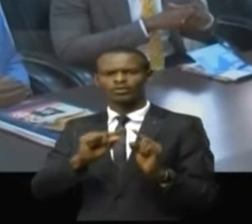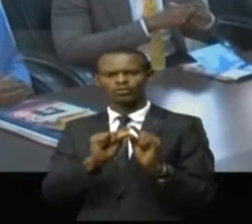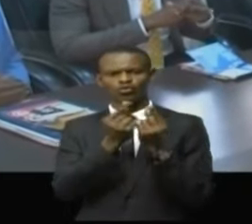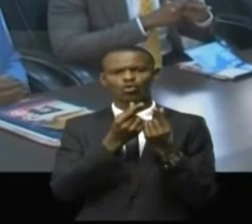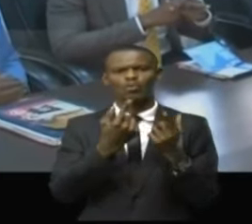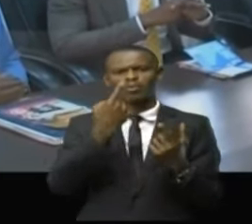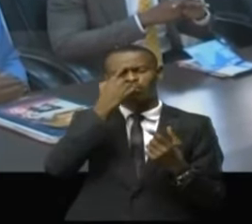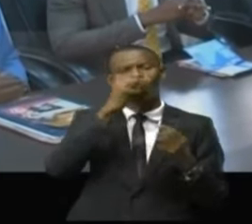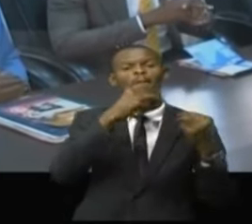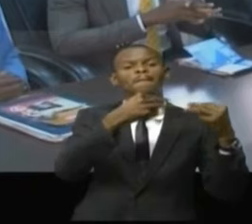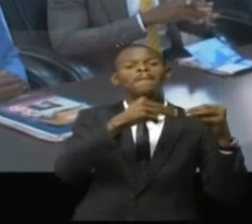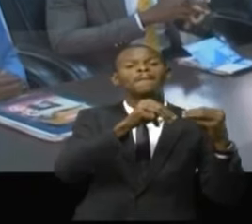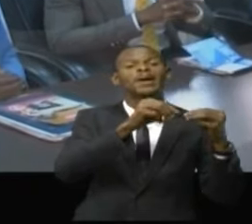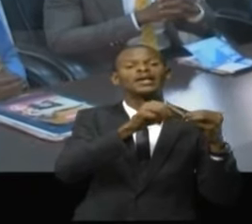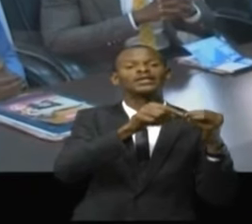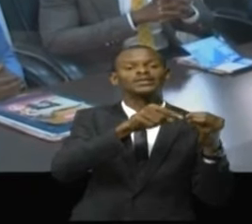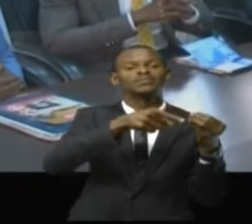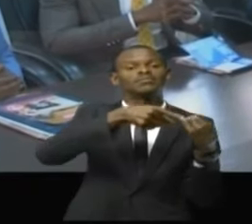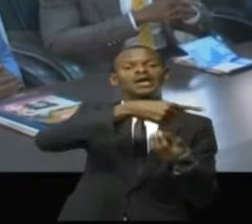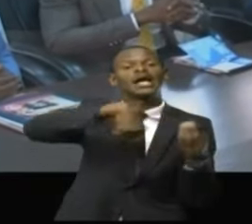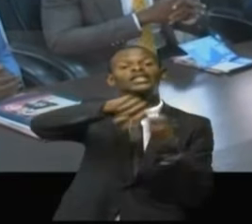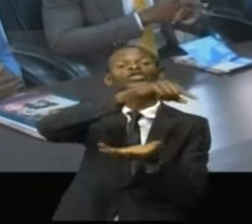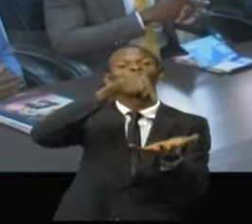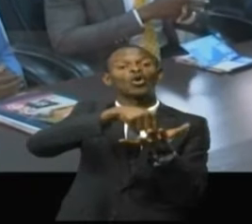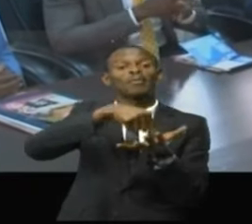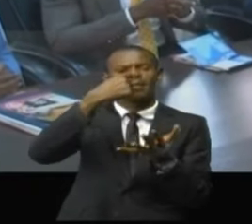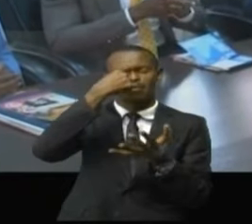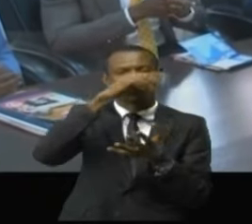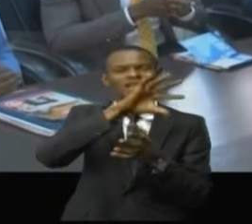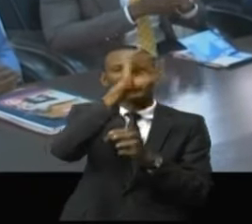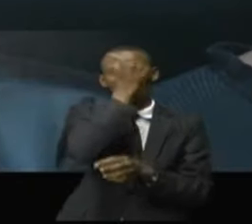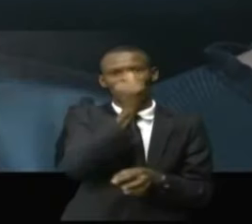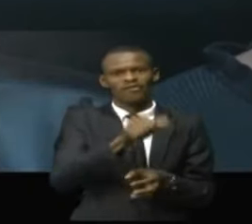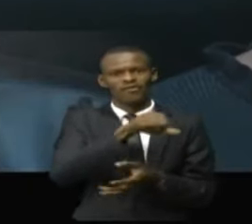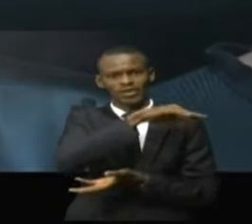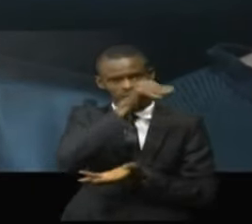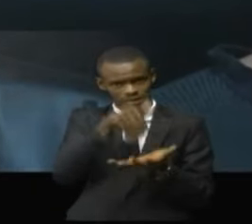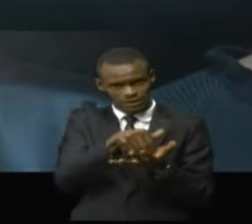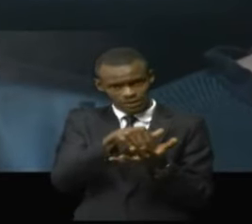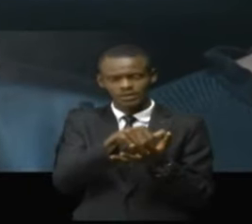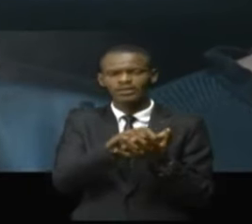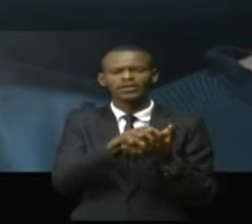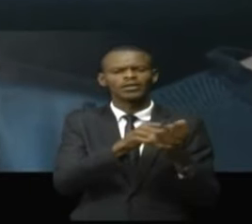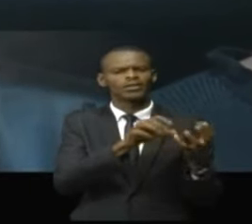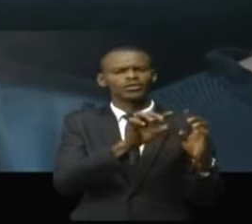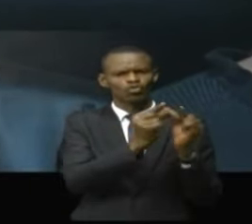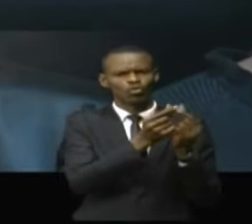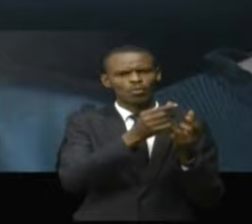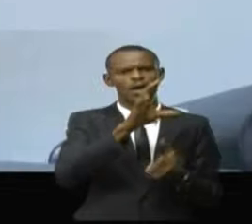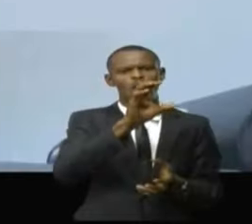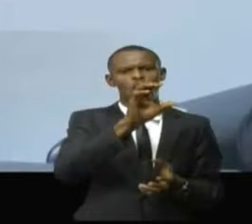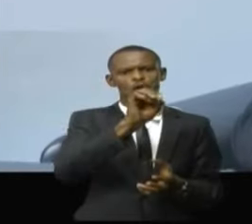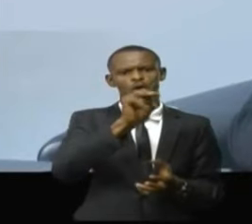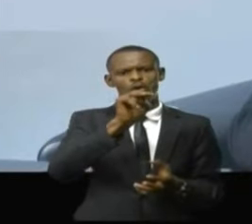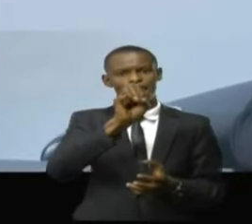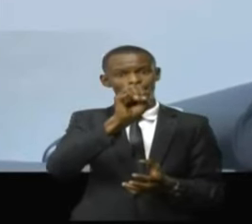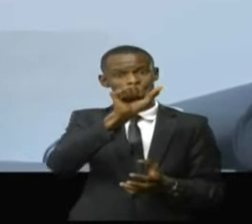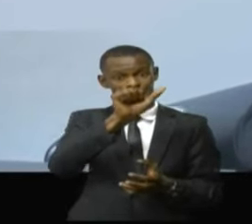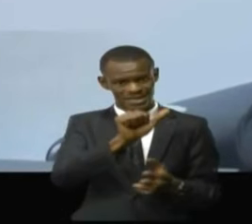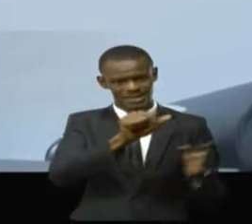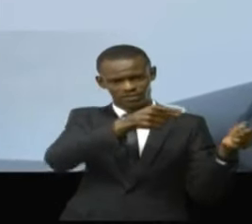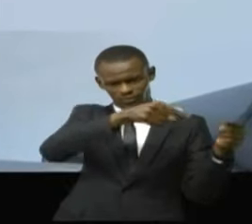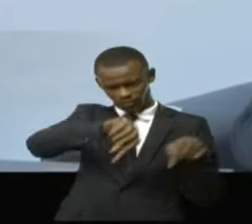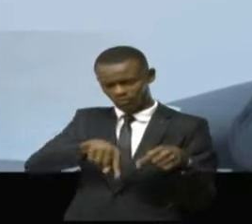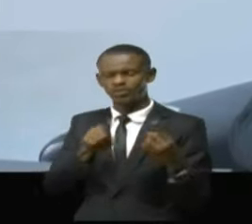orientale et australe, est venue faire les relations publiques de l'organisation sous-régionale au travers un documentaire